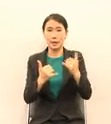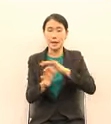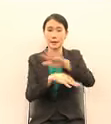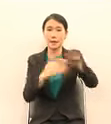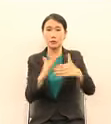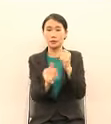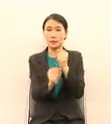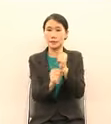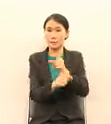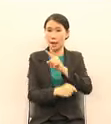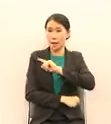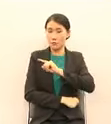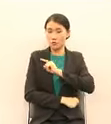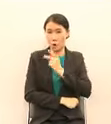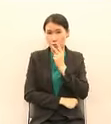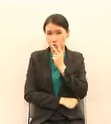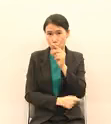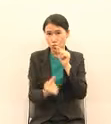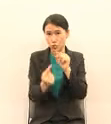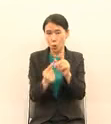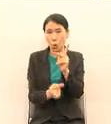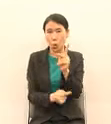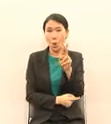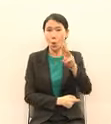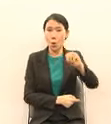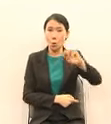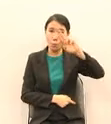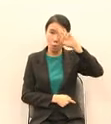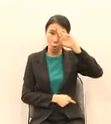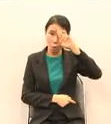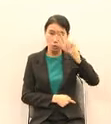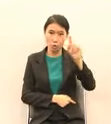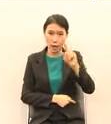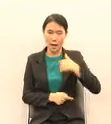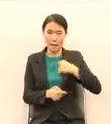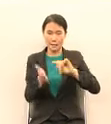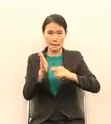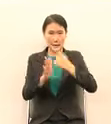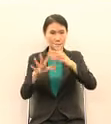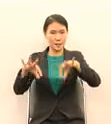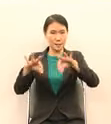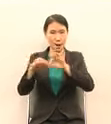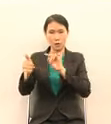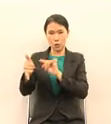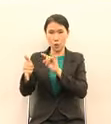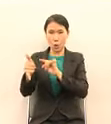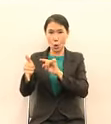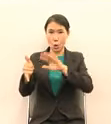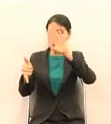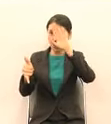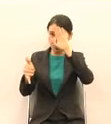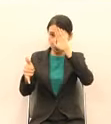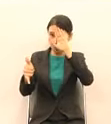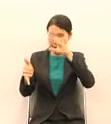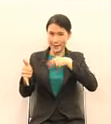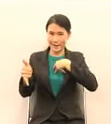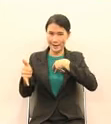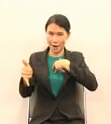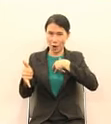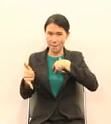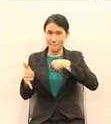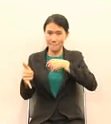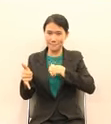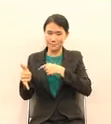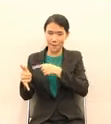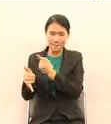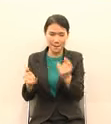ทำหน้าที่ในการลงไปสอบสวนโรคเนี่ยนะครับต้องเริ่มต้นจากผู้ป่วยก่อนแล้วก็ไปหาผู้สัมผัสใกล้ชิดนะครับถ้